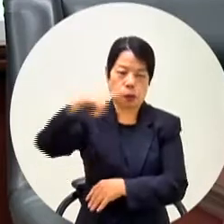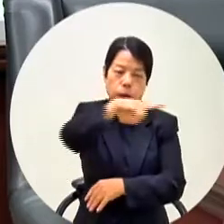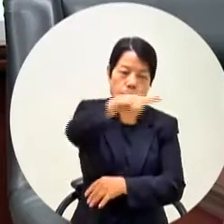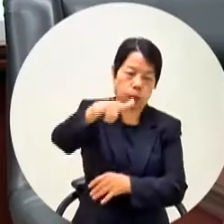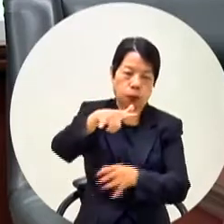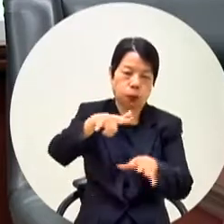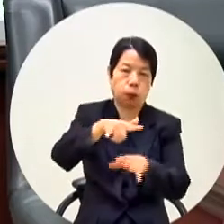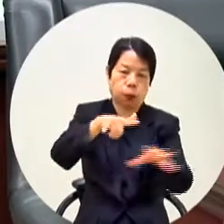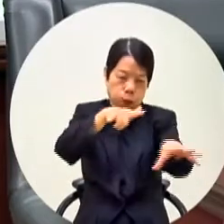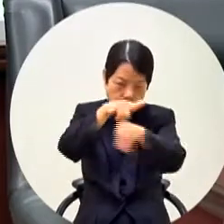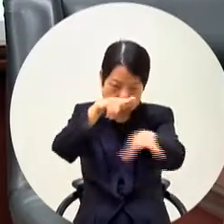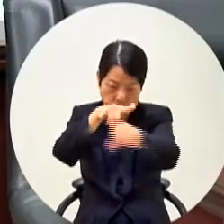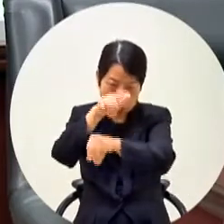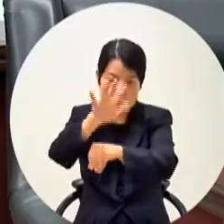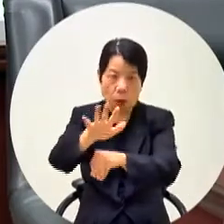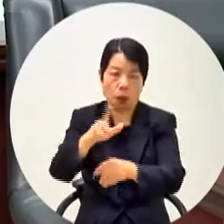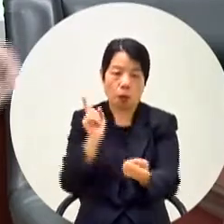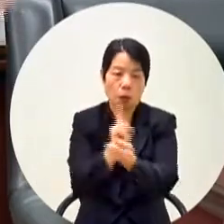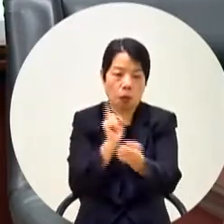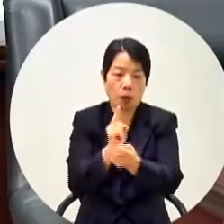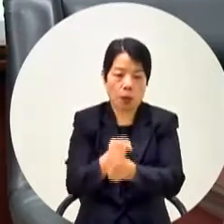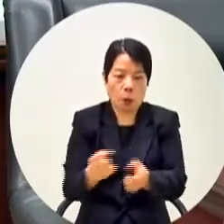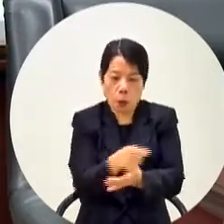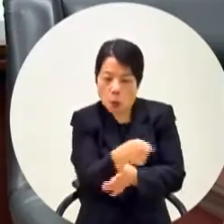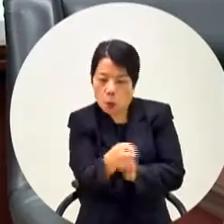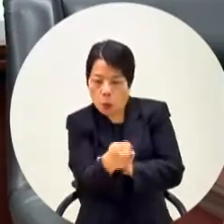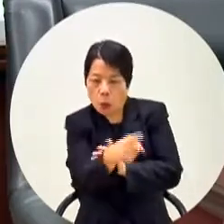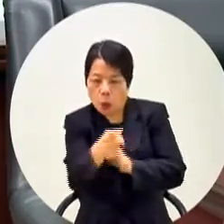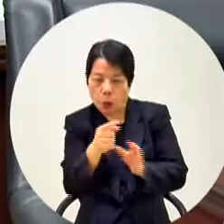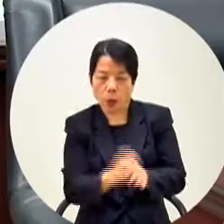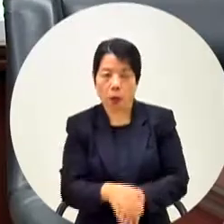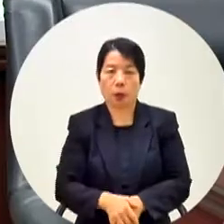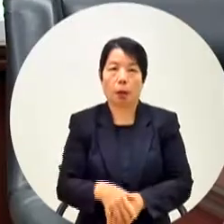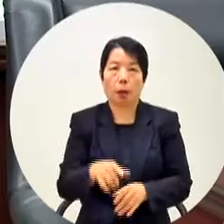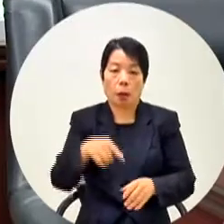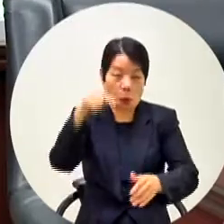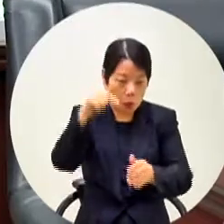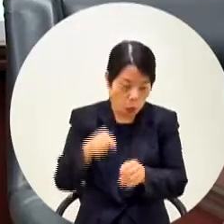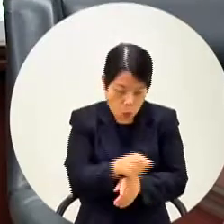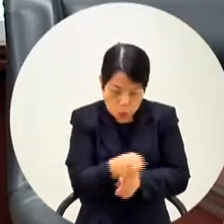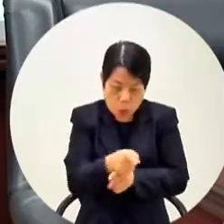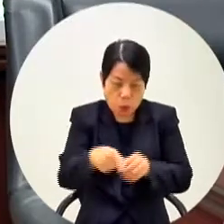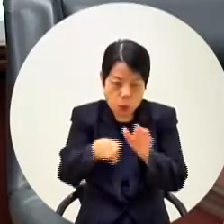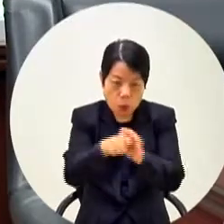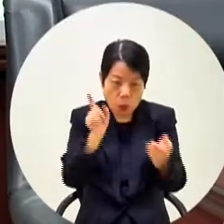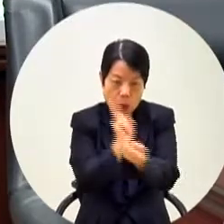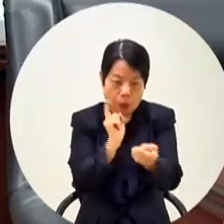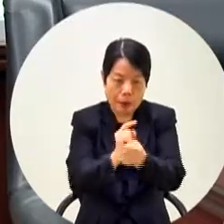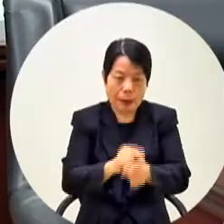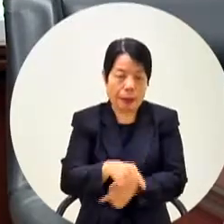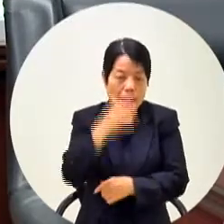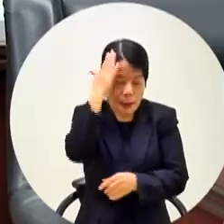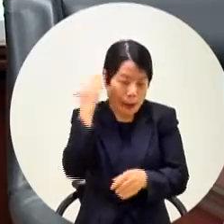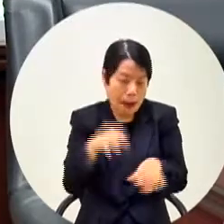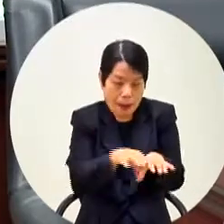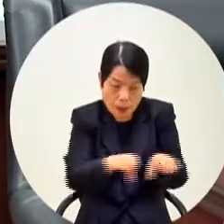拢有扫雷呢，有台暗讲无，拢随扫落随载呢。但咱高雄